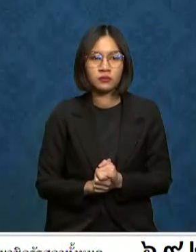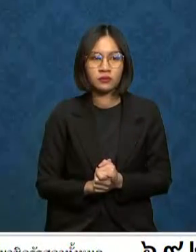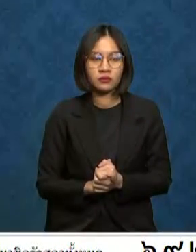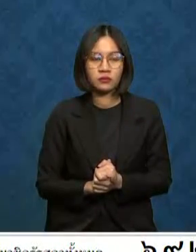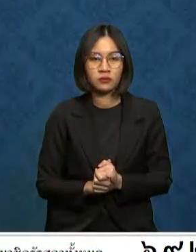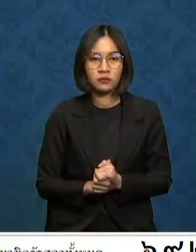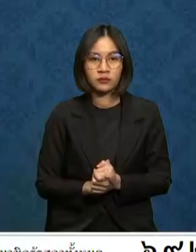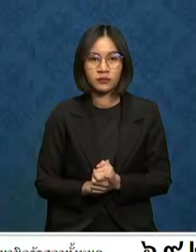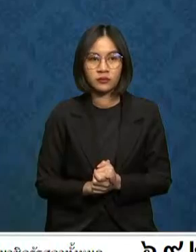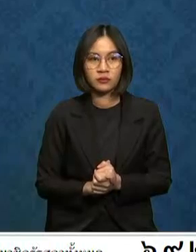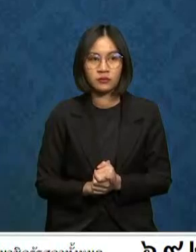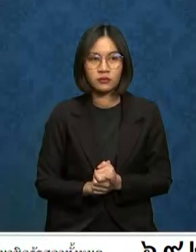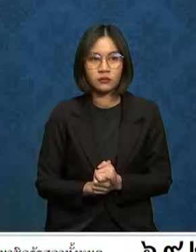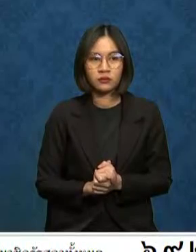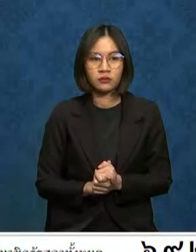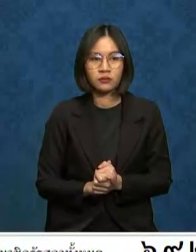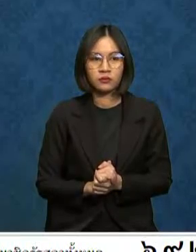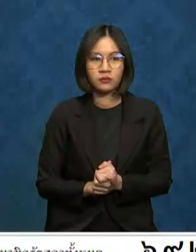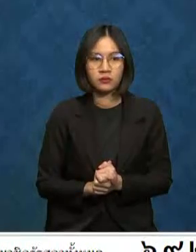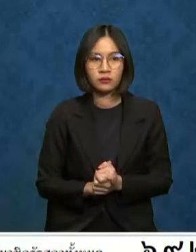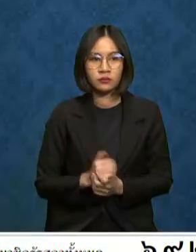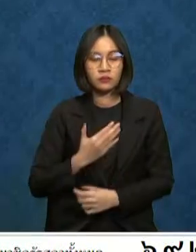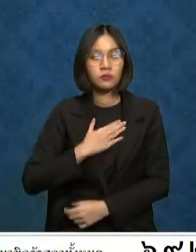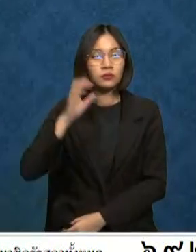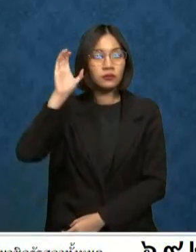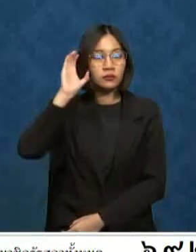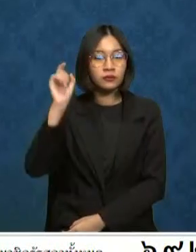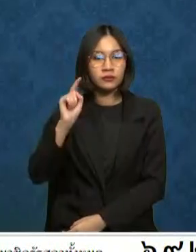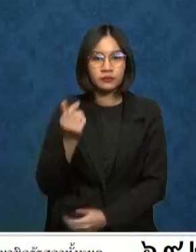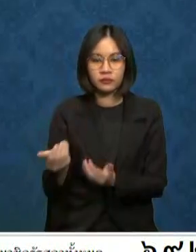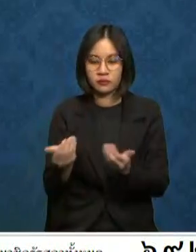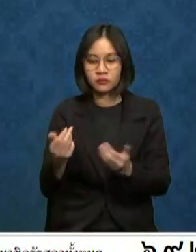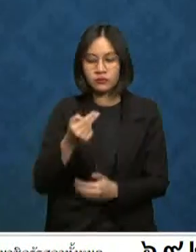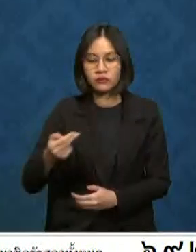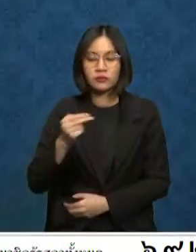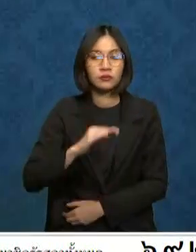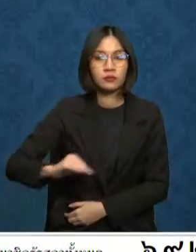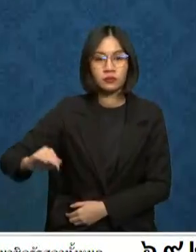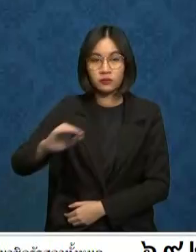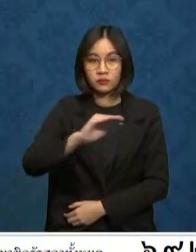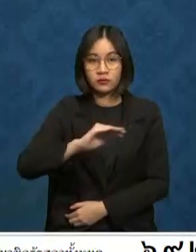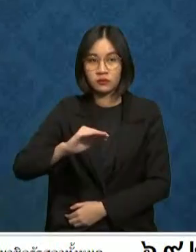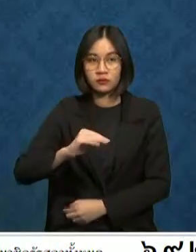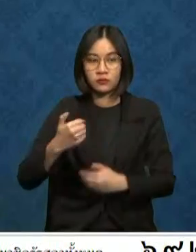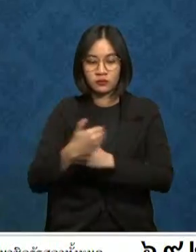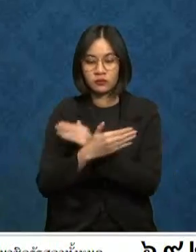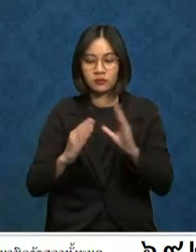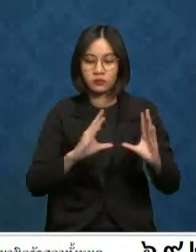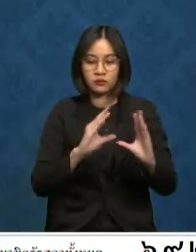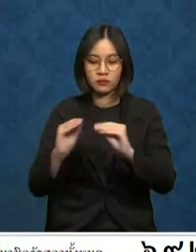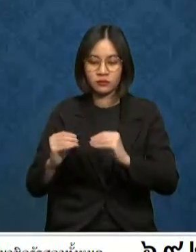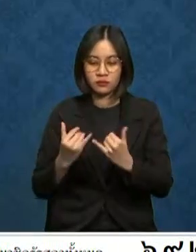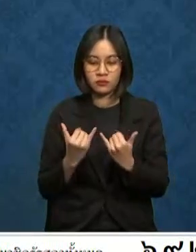รัฐสภาท่านประธานครับผมเชื่อว่าลูกหลานของพวกเราทุกคนที่อยู่ในห้องประชุมแห่ง